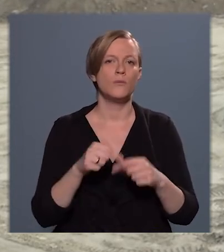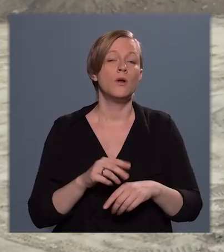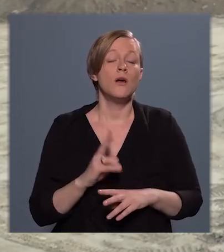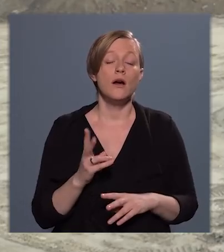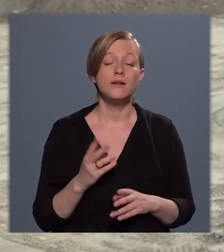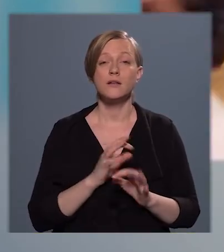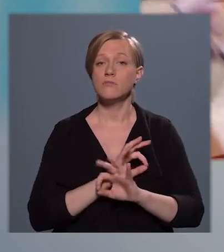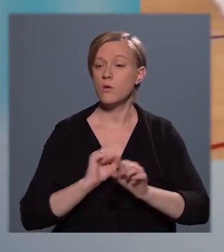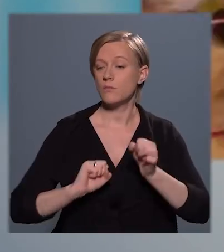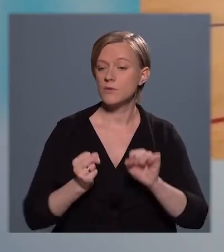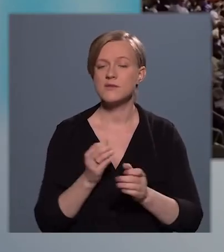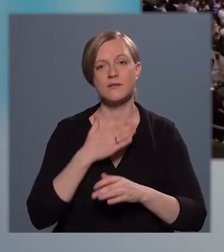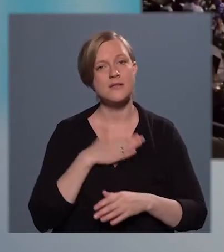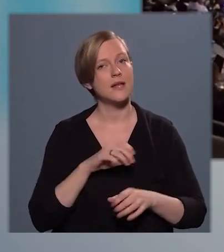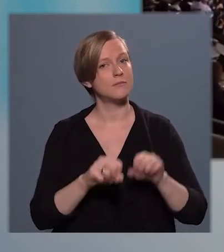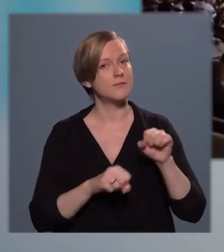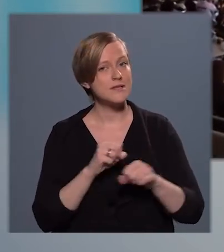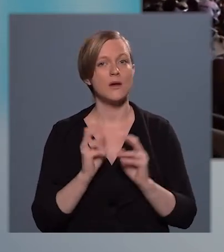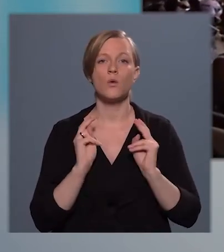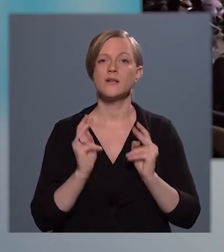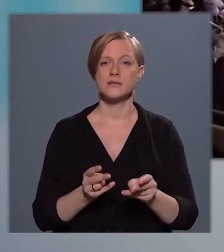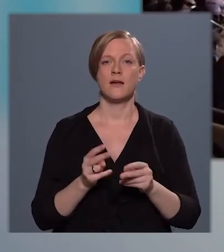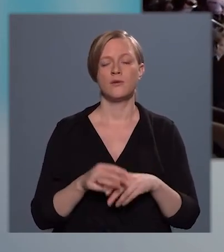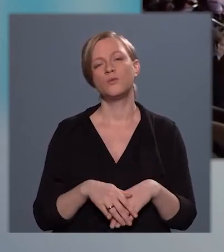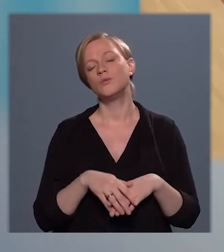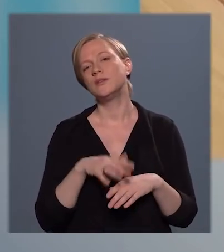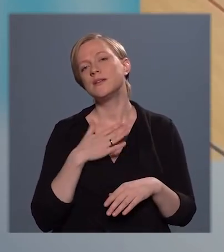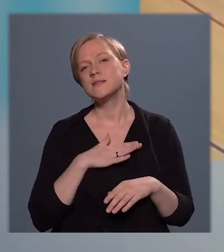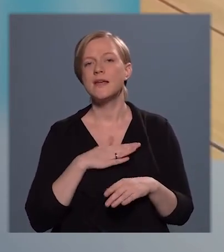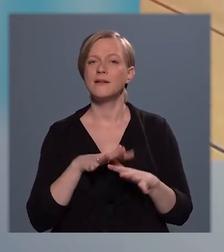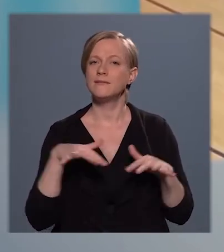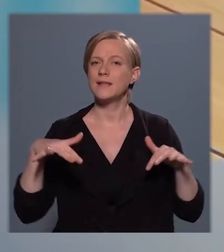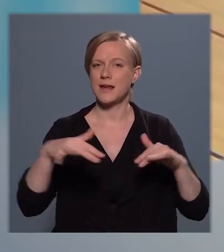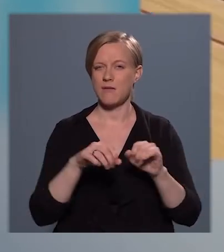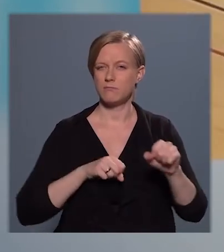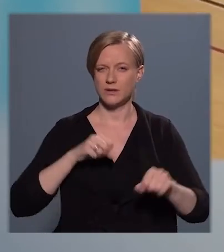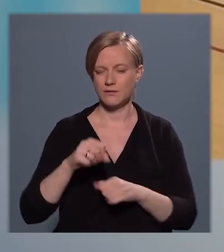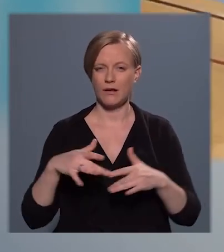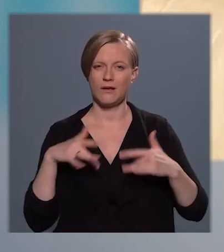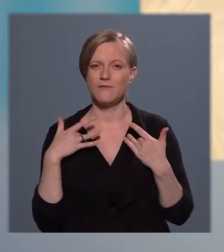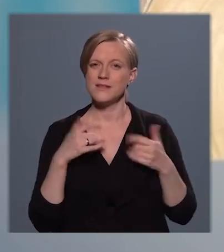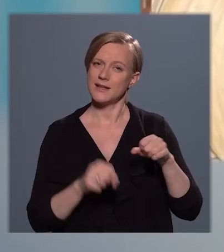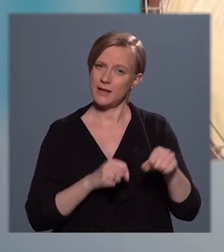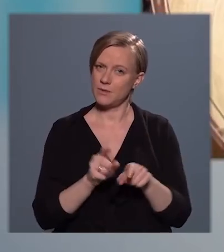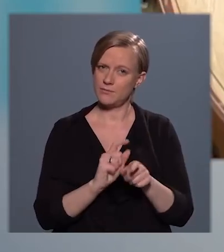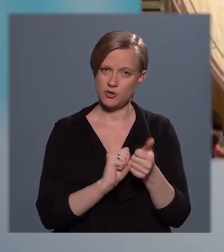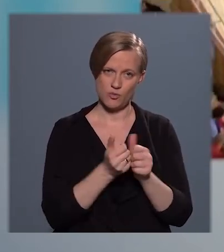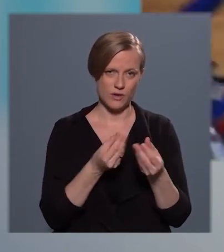jól mozog, szeret biciklizni országúton, szeret terepen bringázni, és élvezi a kerékpárt, mint sporteszközt,